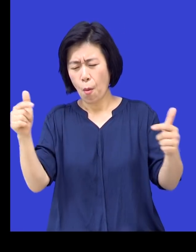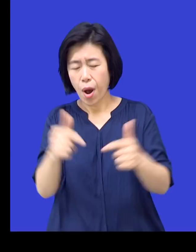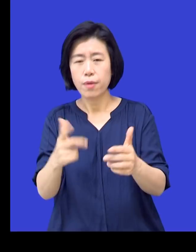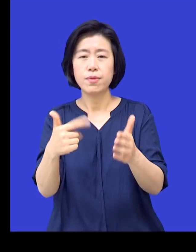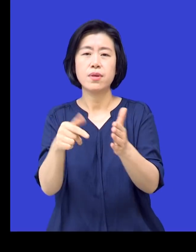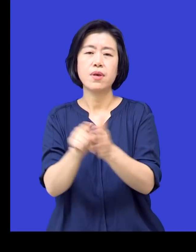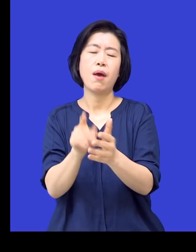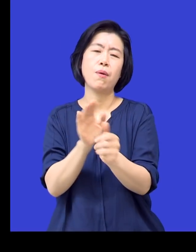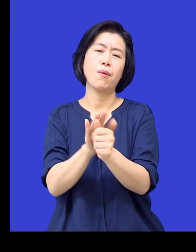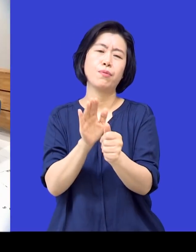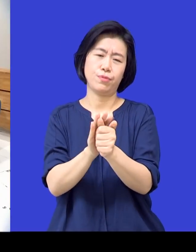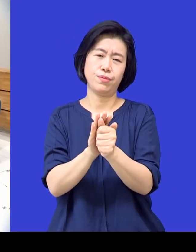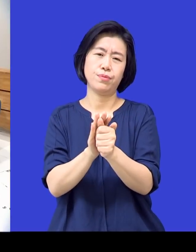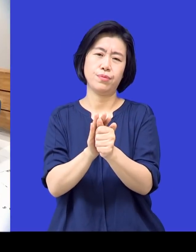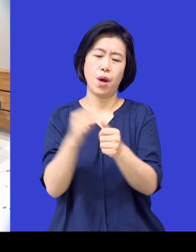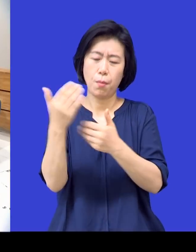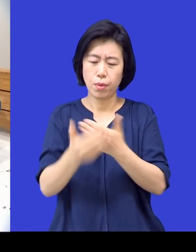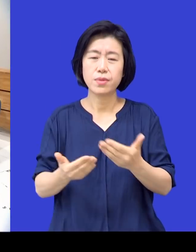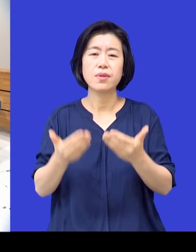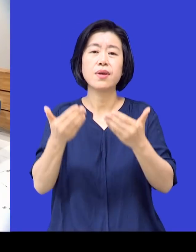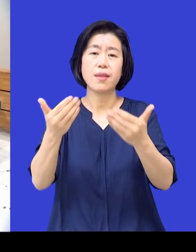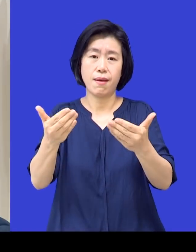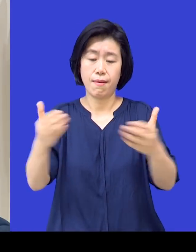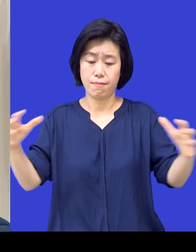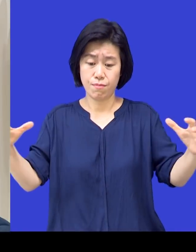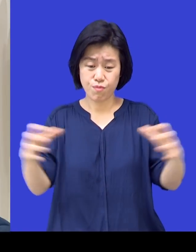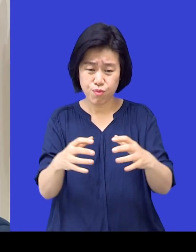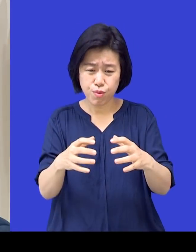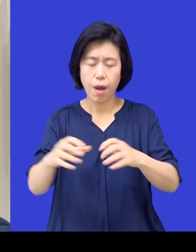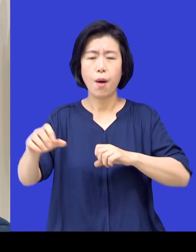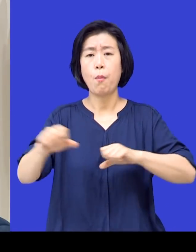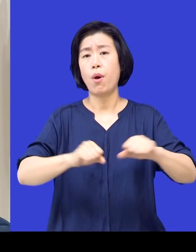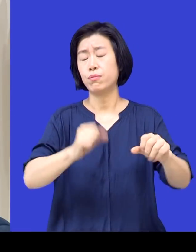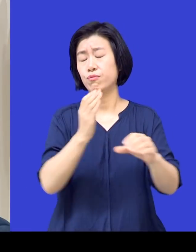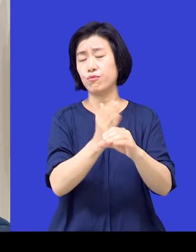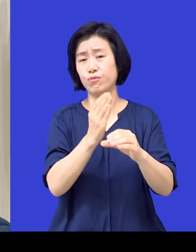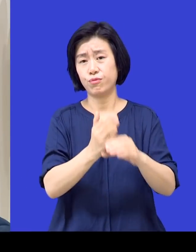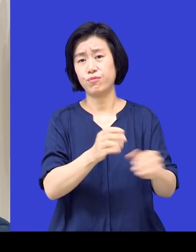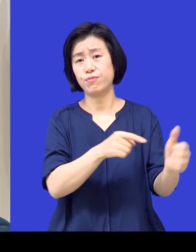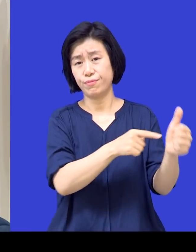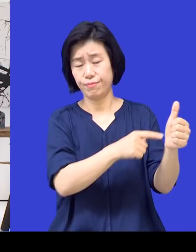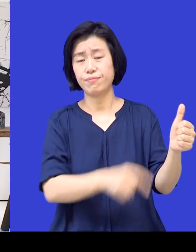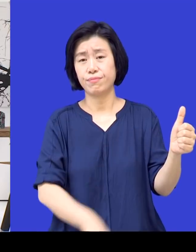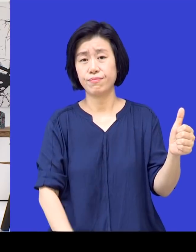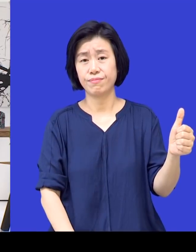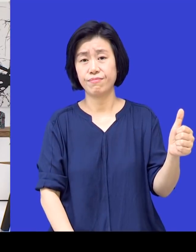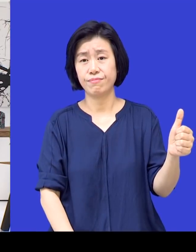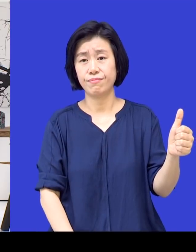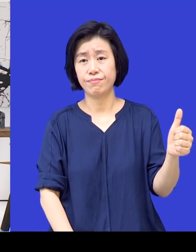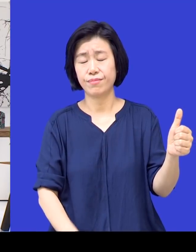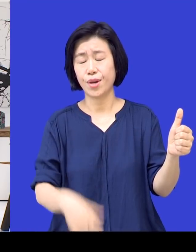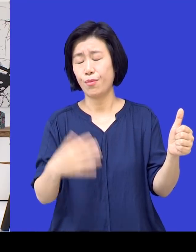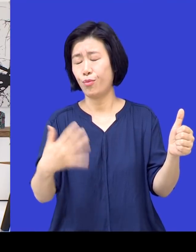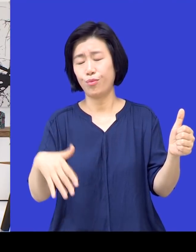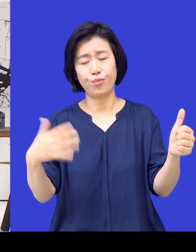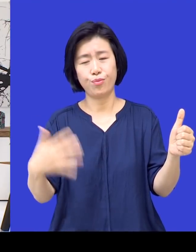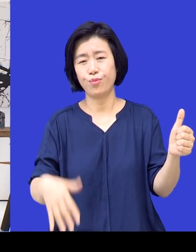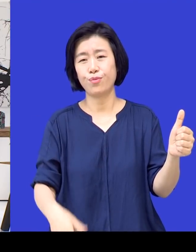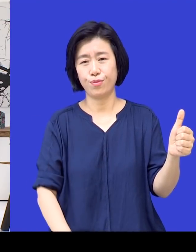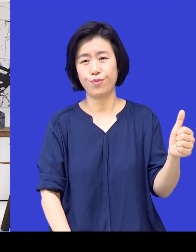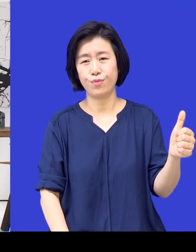사람들과 함께 NGO 활동을 하면서 완전히 폐결핵을 퇴치하는 그것에 세상에.